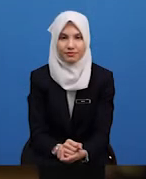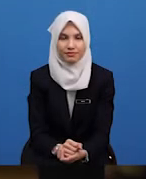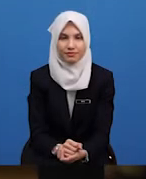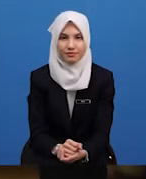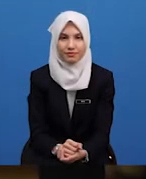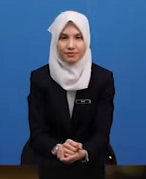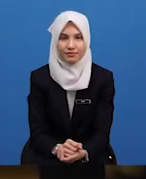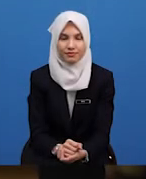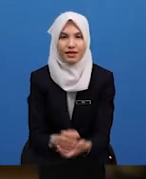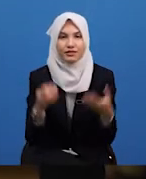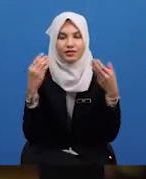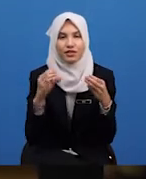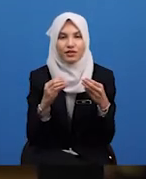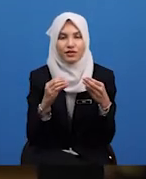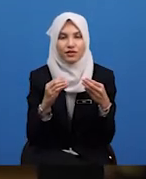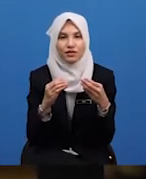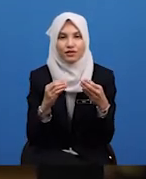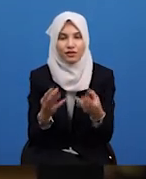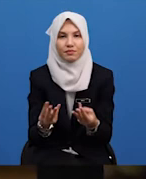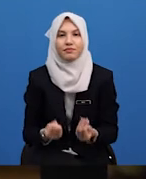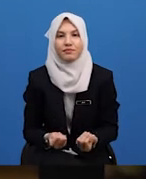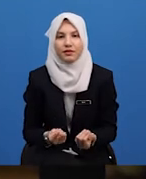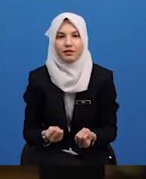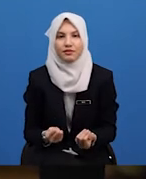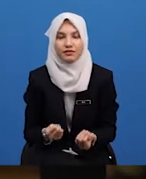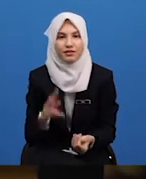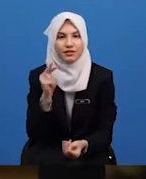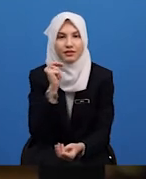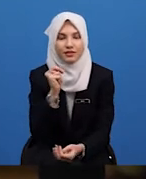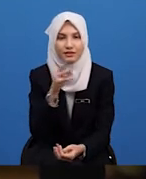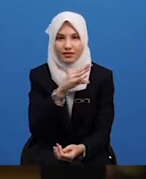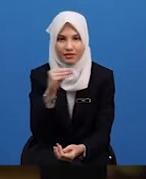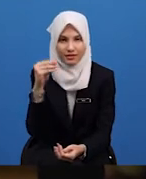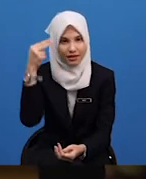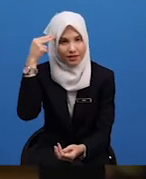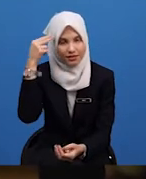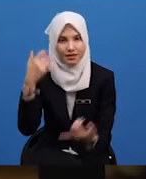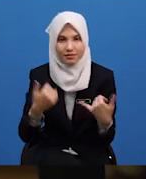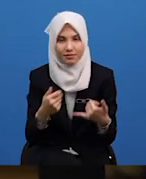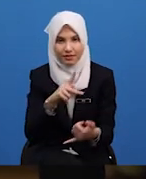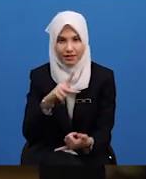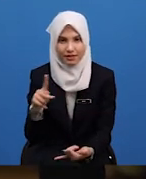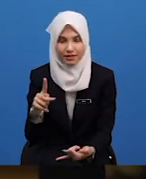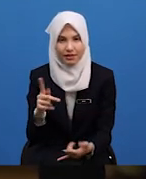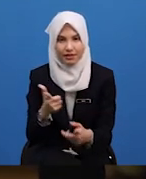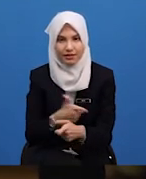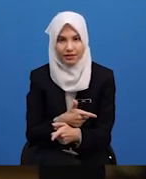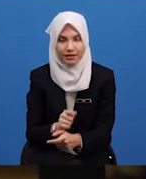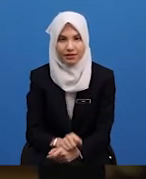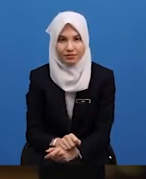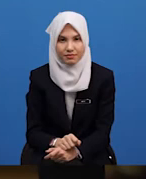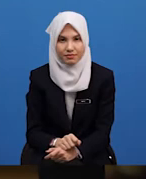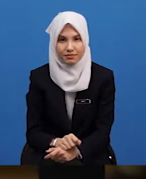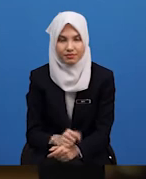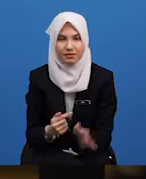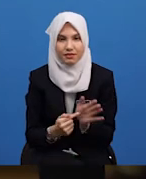Sekarang cikgu minta supaya saudari Noh dan saudara Haziq memainkan latihan tremolo ini berpandukan pada